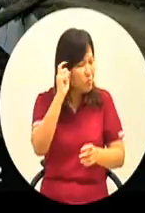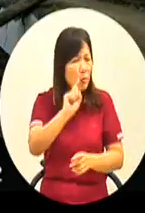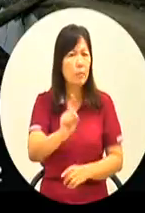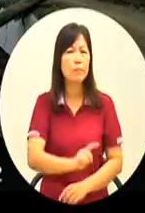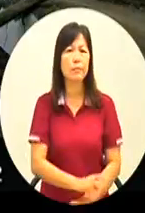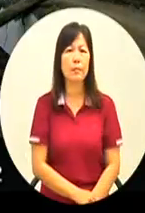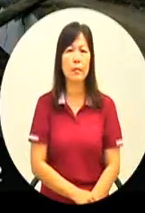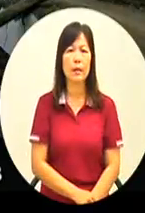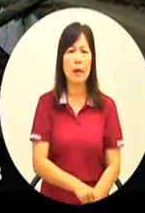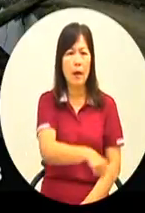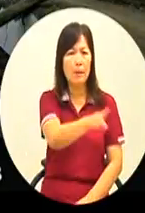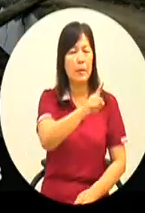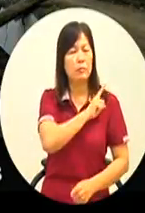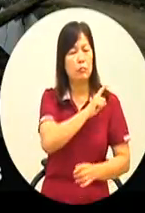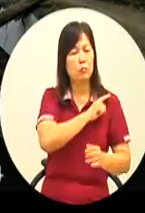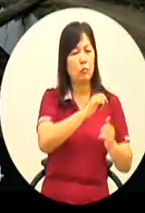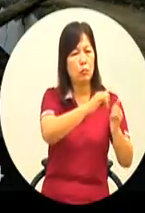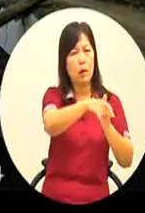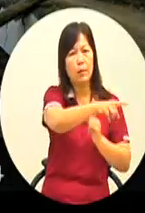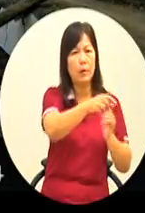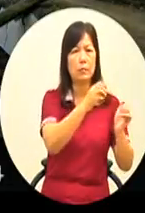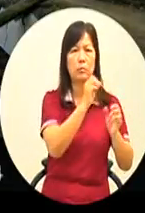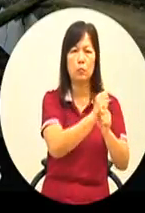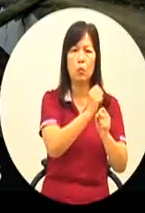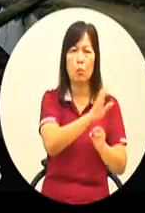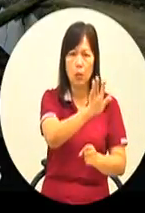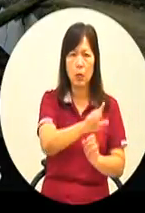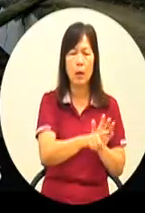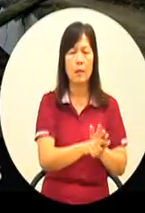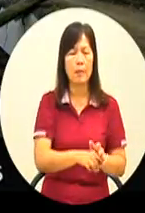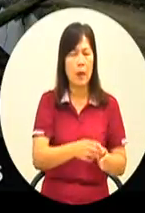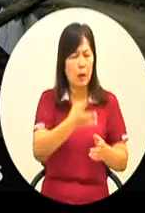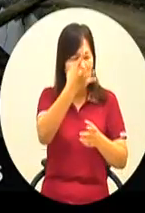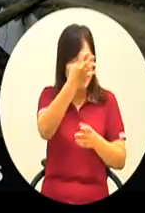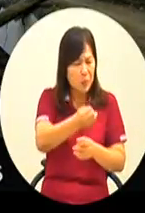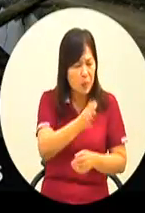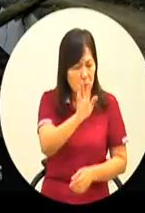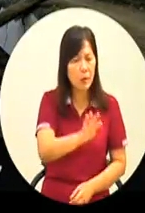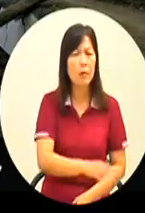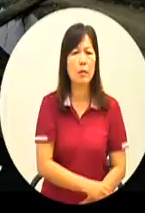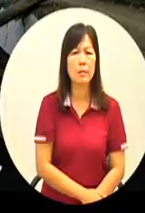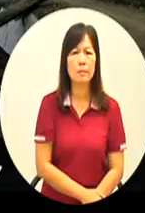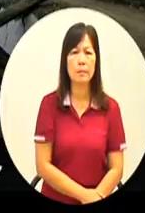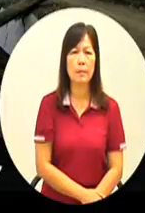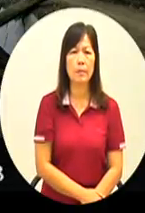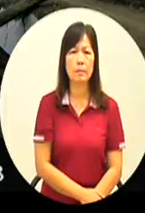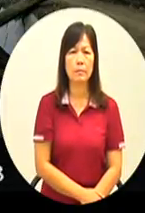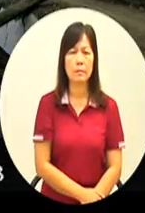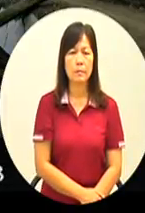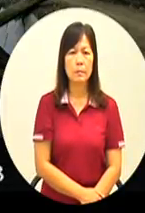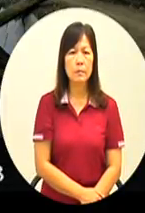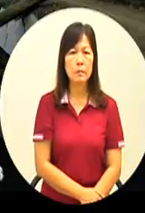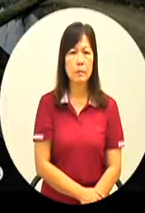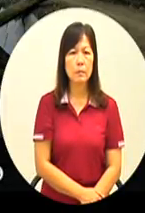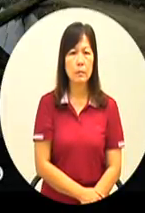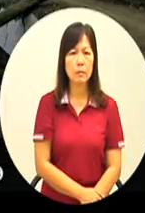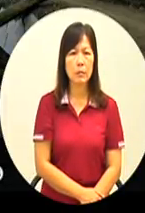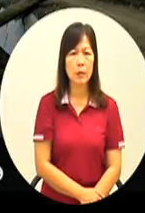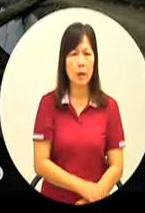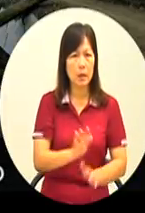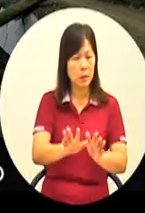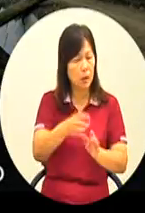老百姓自己在施工啊，已经自己施工了几次了，建设